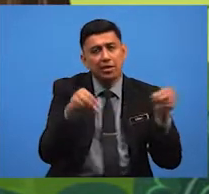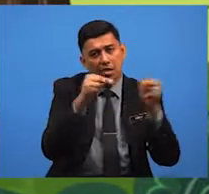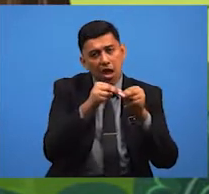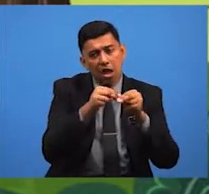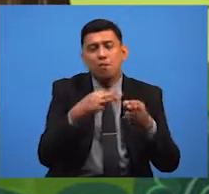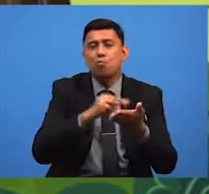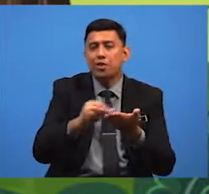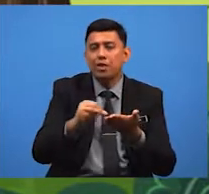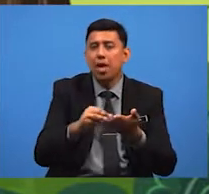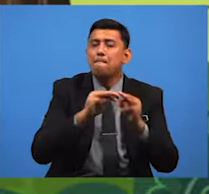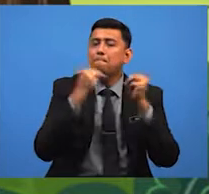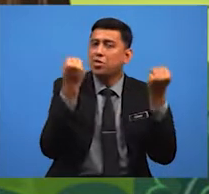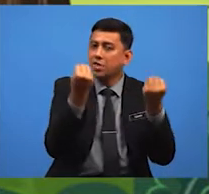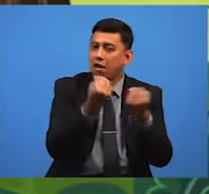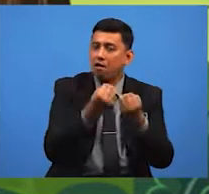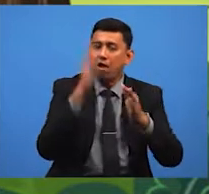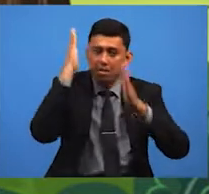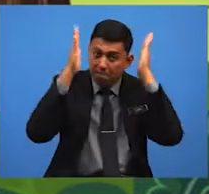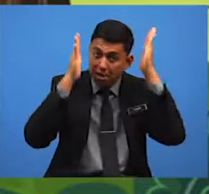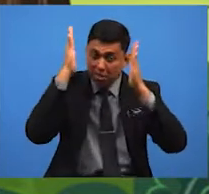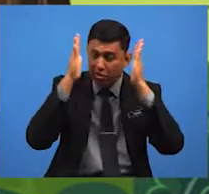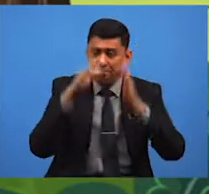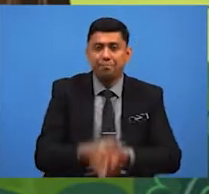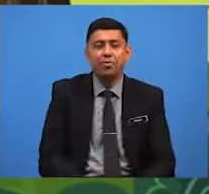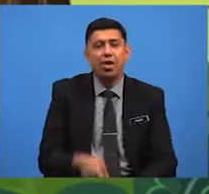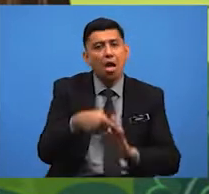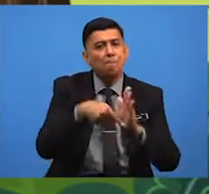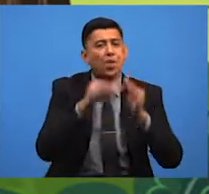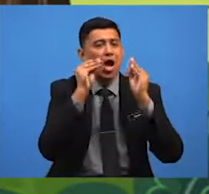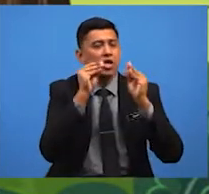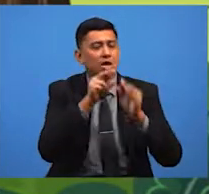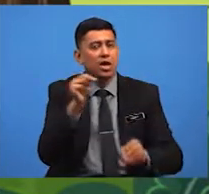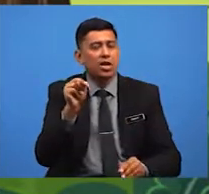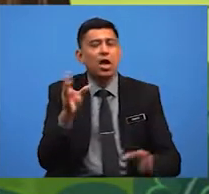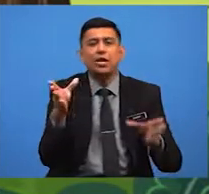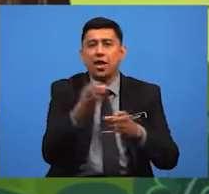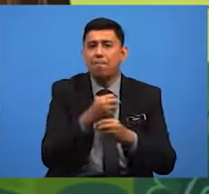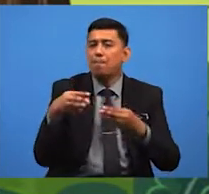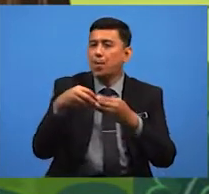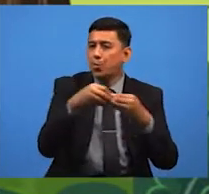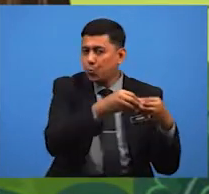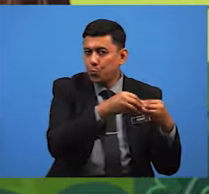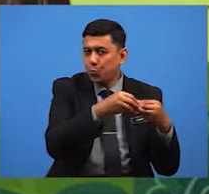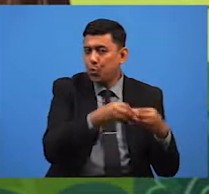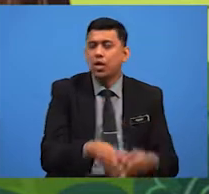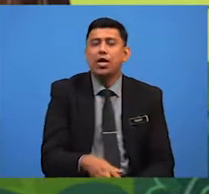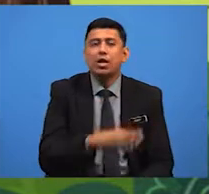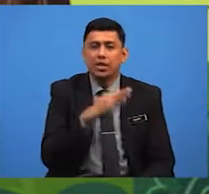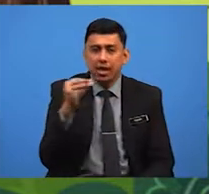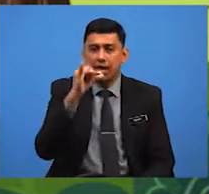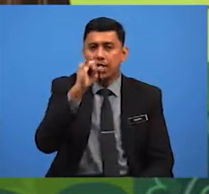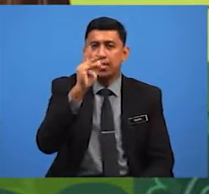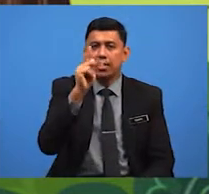murni masyarakat Malaysia. Pengajaran pula dapat dijadikan pedoman dan